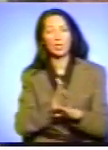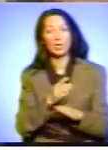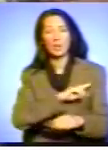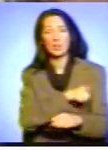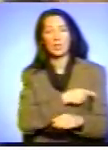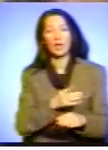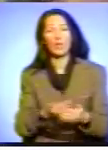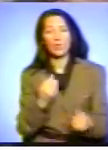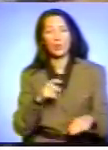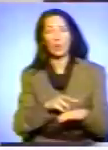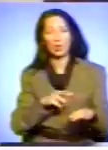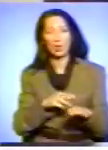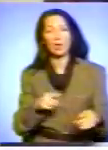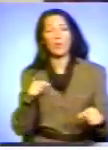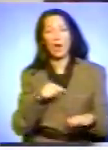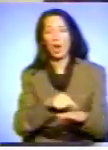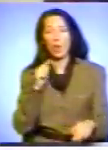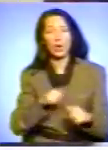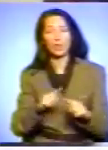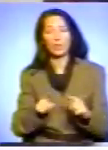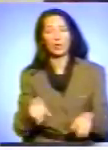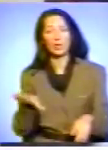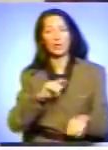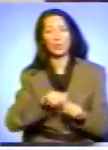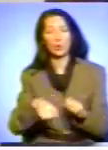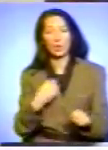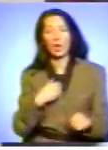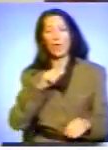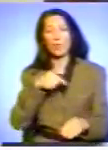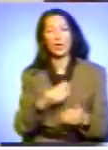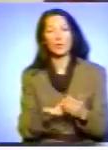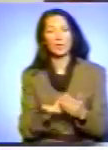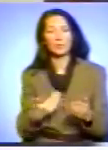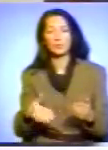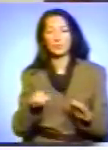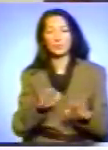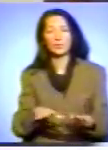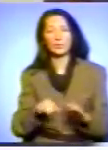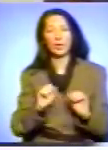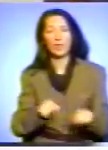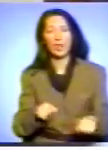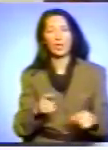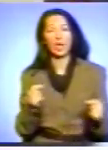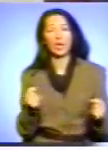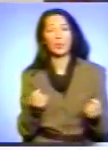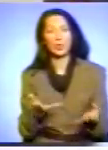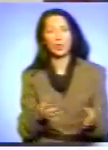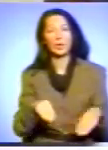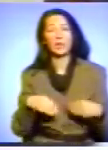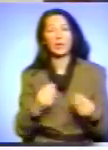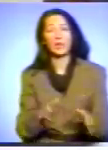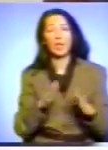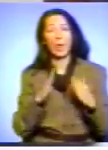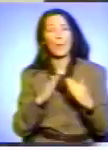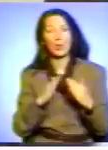на порушення під час виборів. Тому я вимагаю від всієї місцевої влади і безумовно надавати